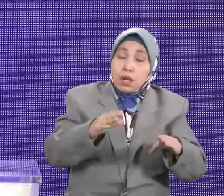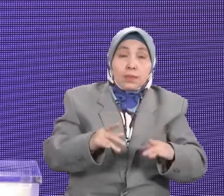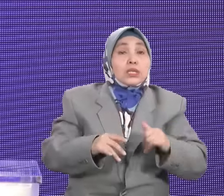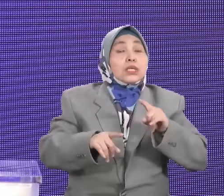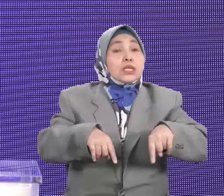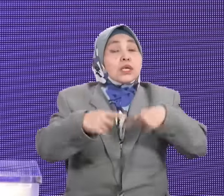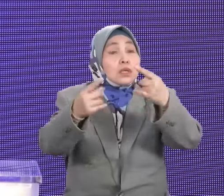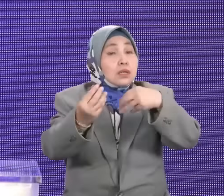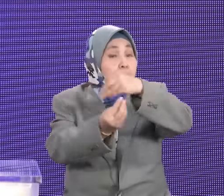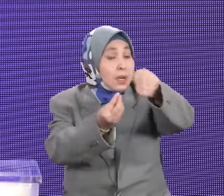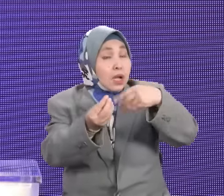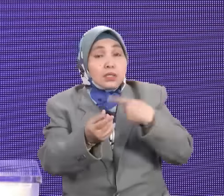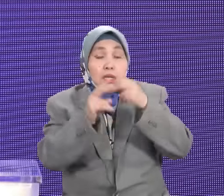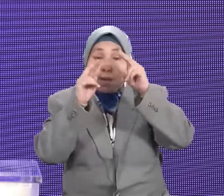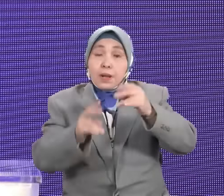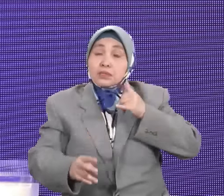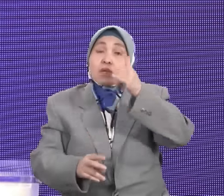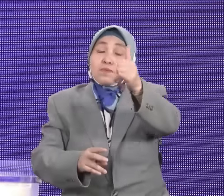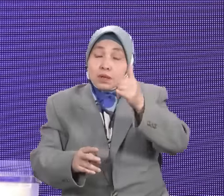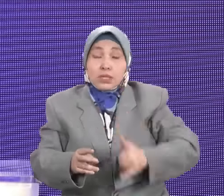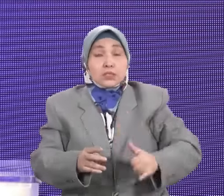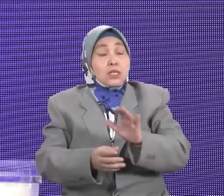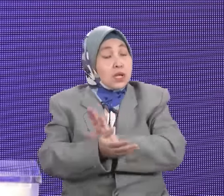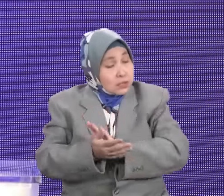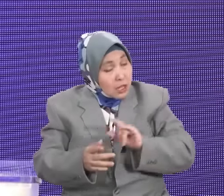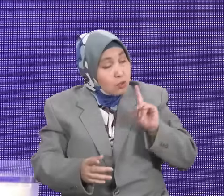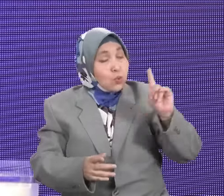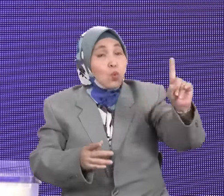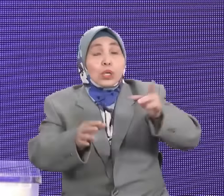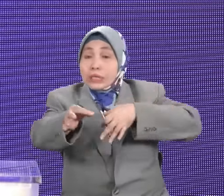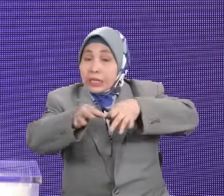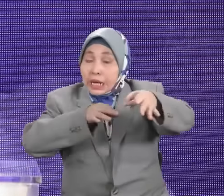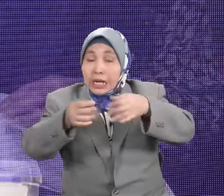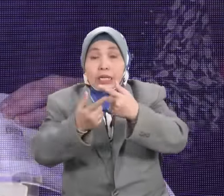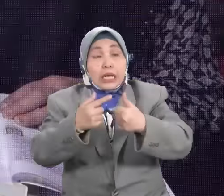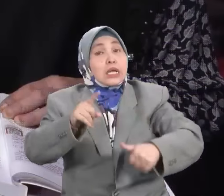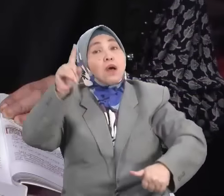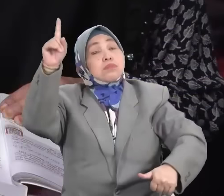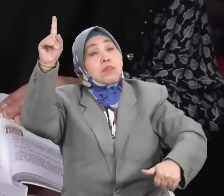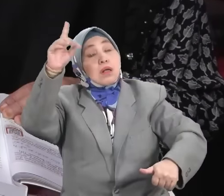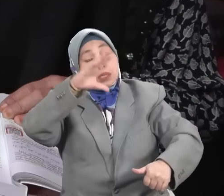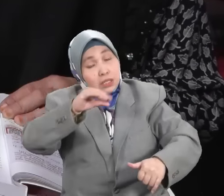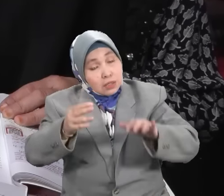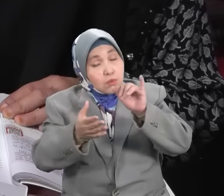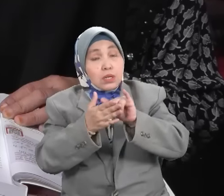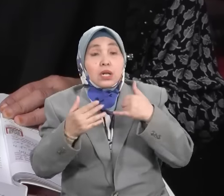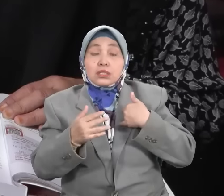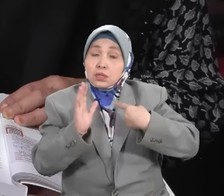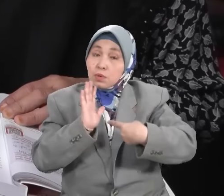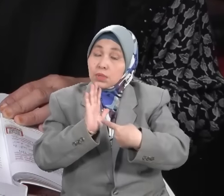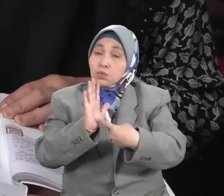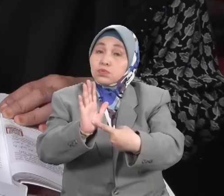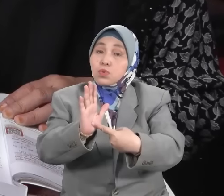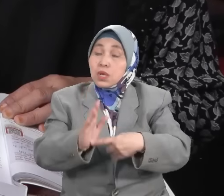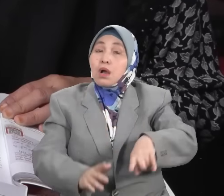ke Mekkah kita nampak Safa ulama itu sebagai Bayyinah ya sebagai satu keterangan daripada Allah dan juga dia adalah satu petunjuk yang Allah